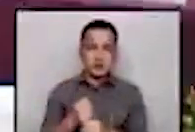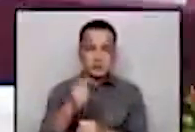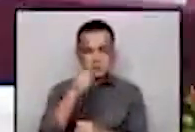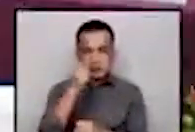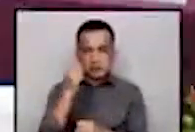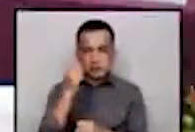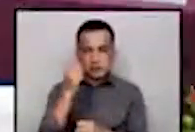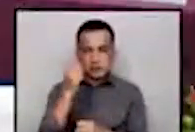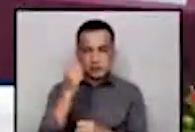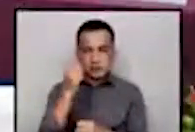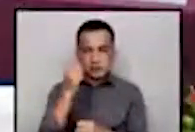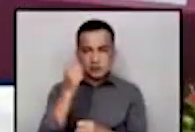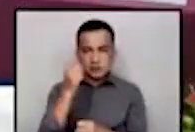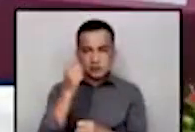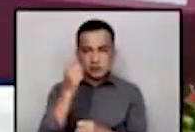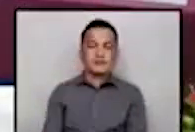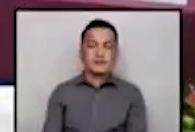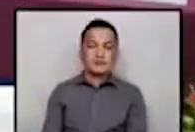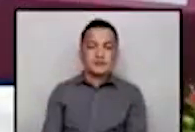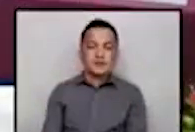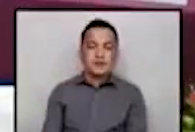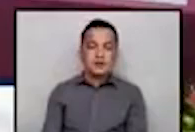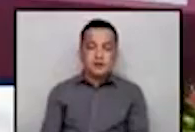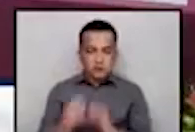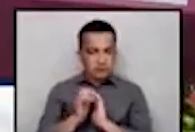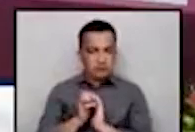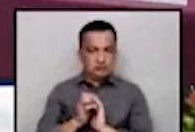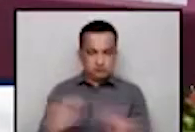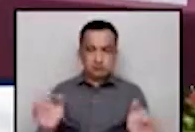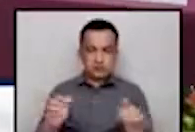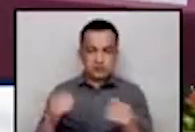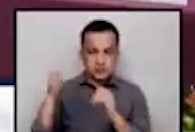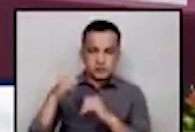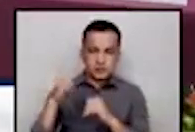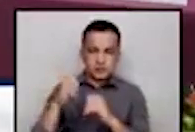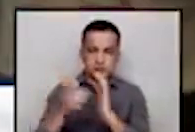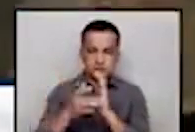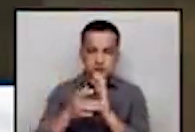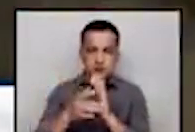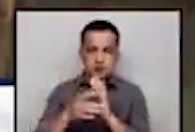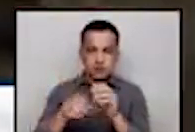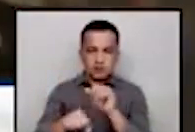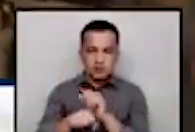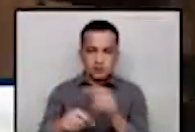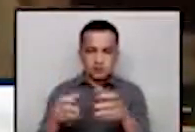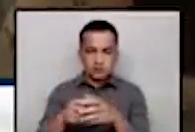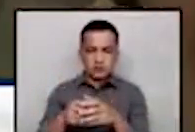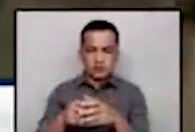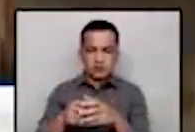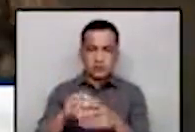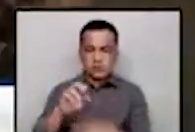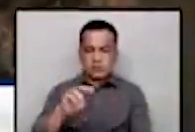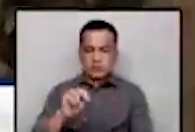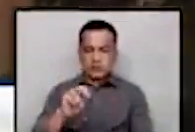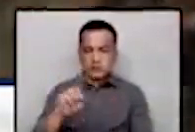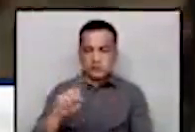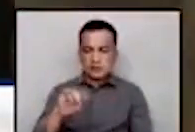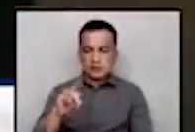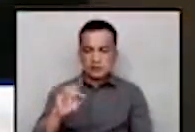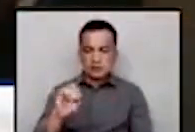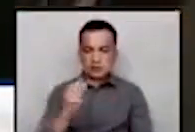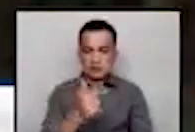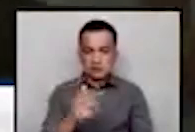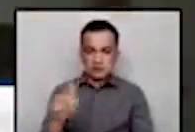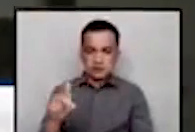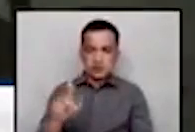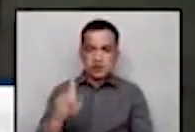COVID-19. Ganun pa man, inaasahan ng Technical Working Group ng Nazareno 2023 na humigit kumulang 1,000,000 mga deboto ang dadalo sa